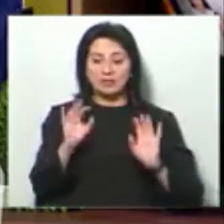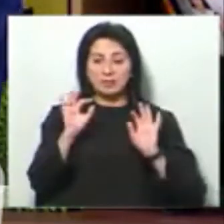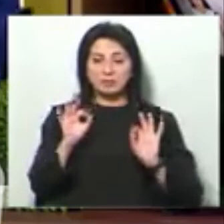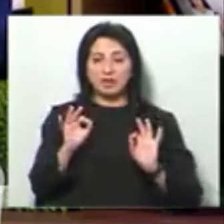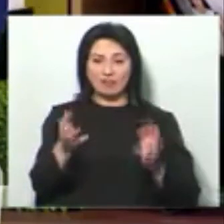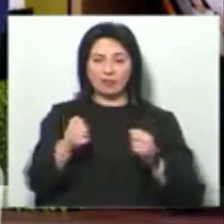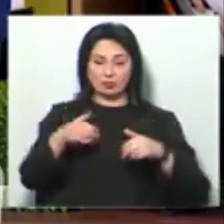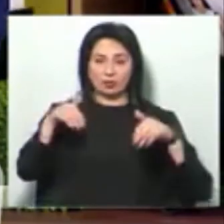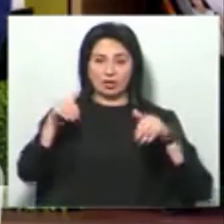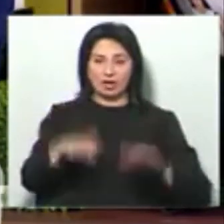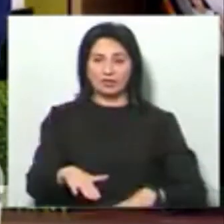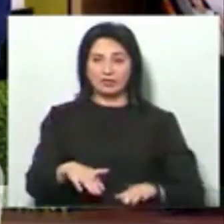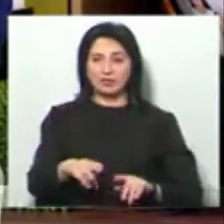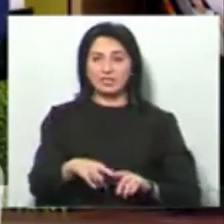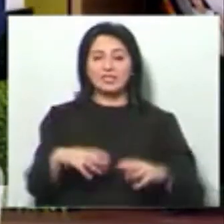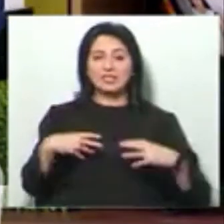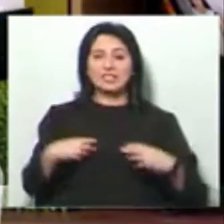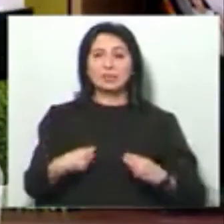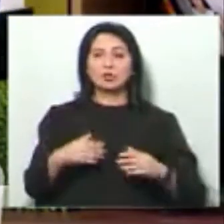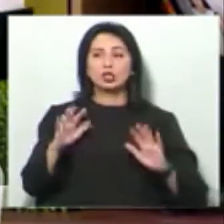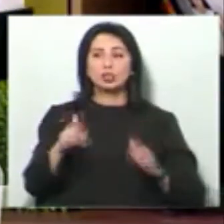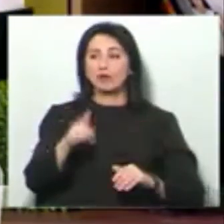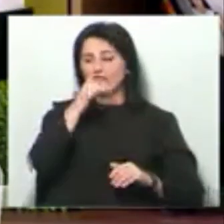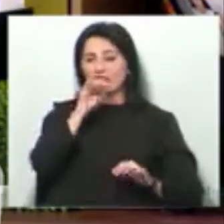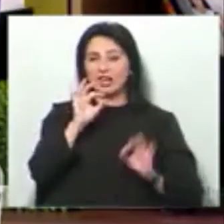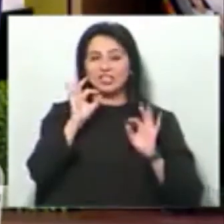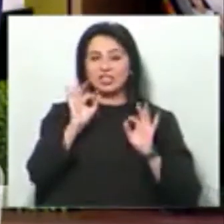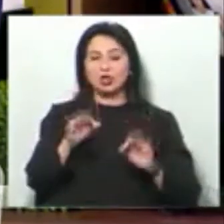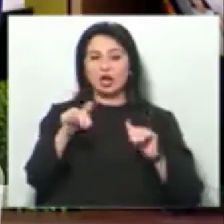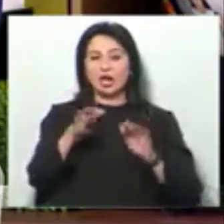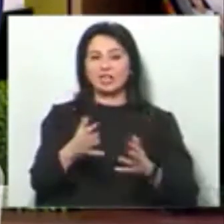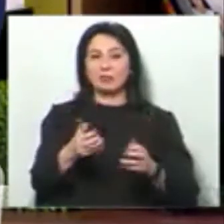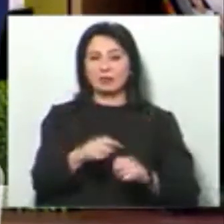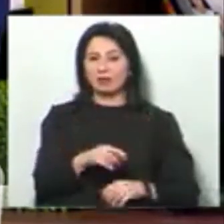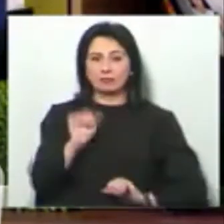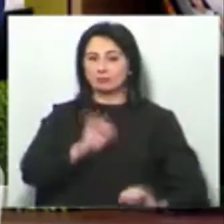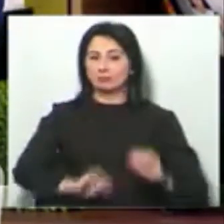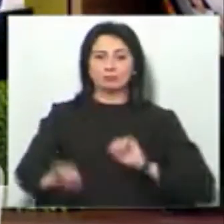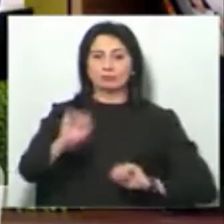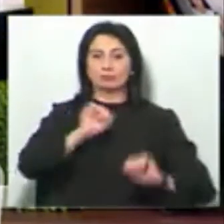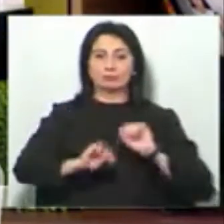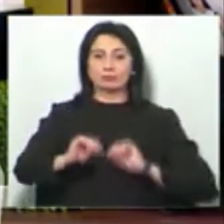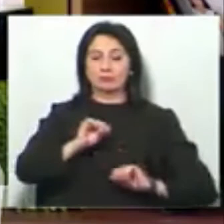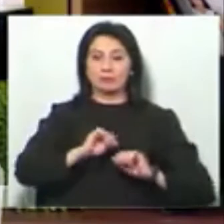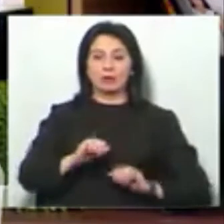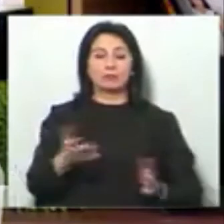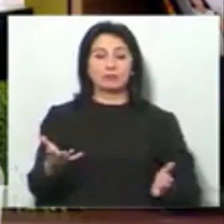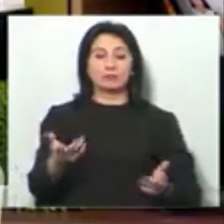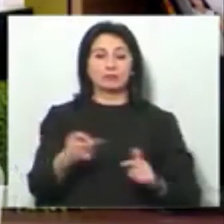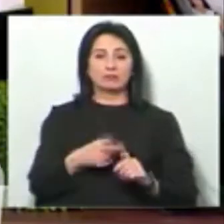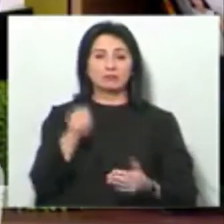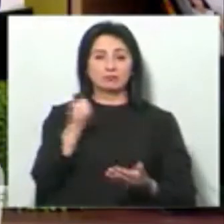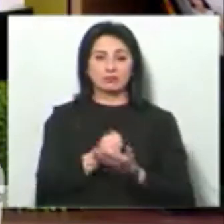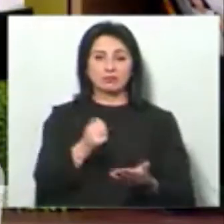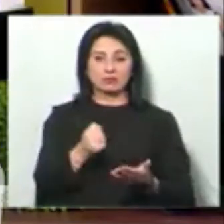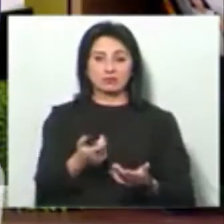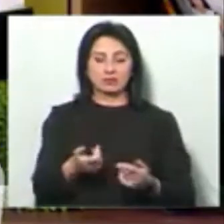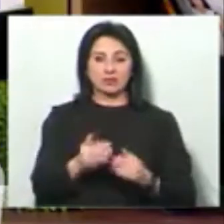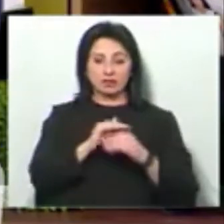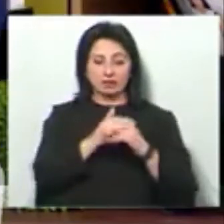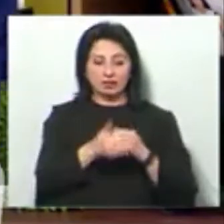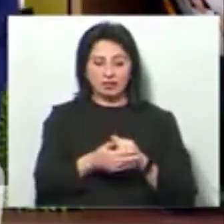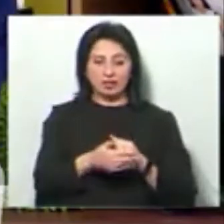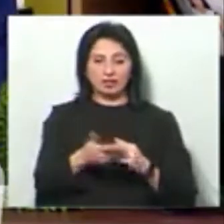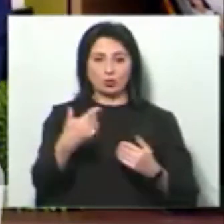რაც არის ამ წუხარ შემთხვევები, რომ ვერ ხდება სწორი გადაწყვეტილების მიღება, როგორც უკვე აღვნიშნეთ, გულის უკმარისობა, წინაგულთა ფიბრილაცია,